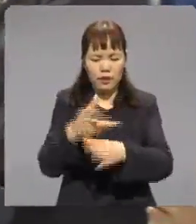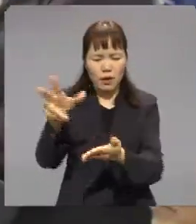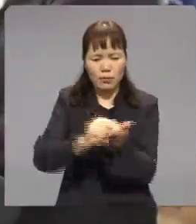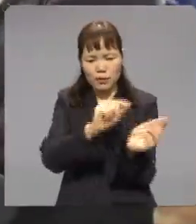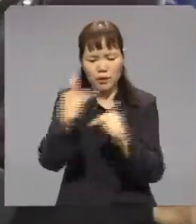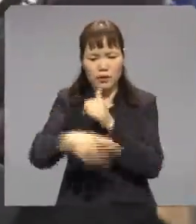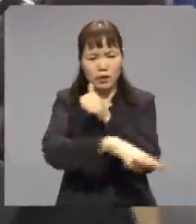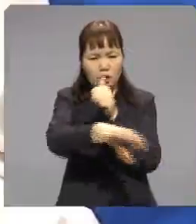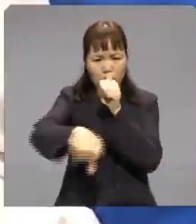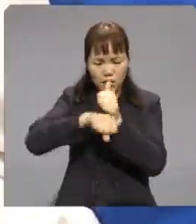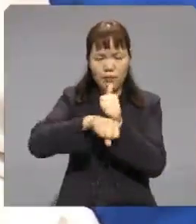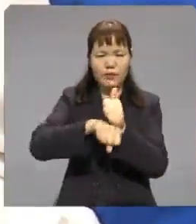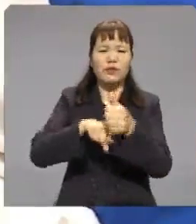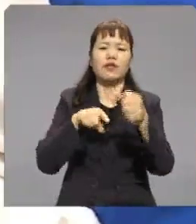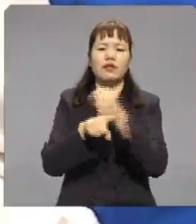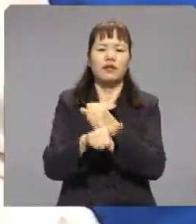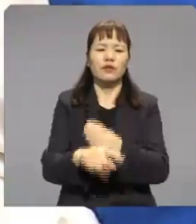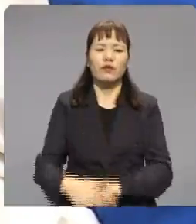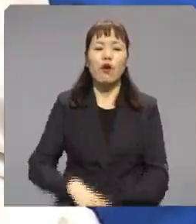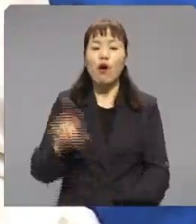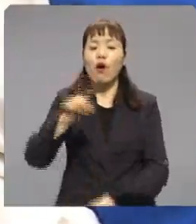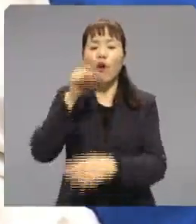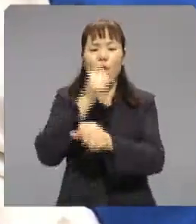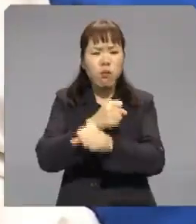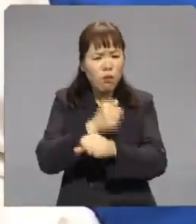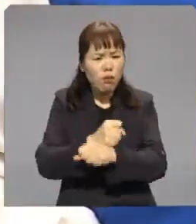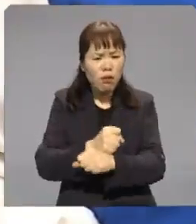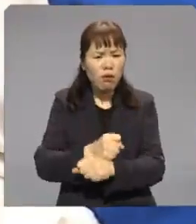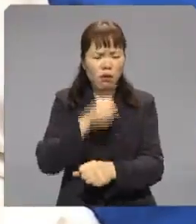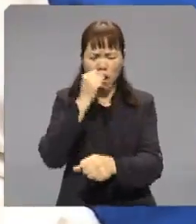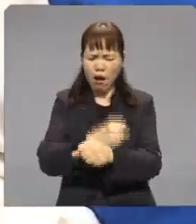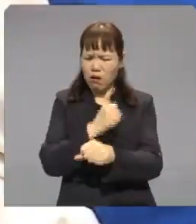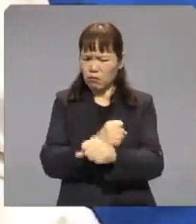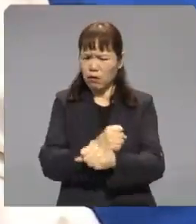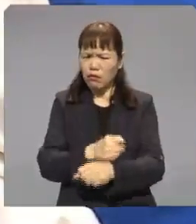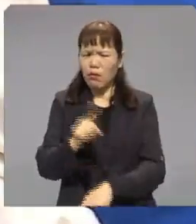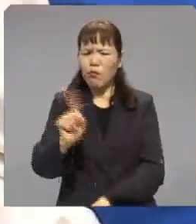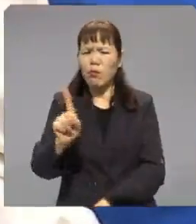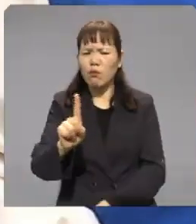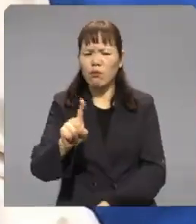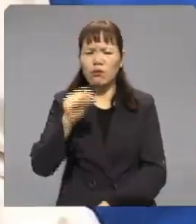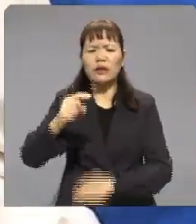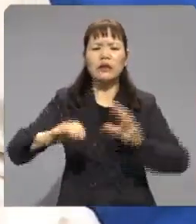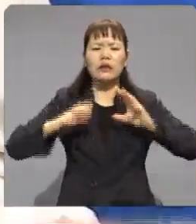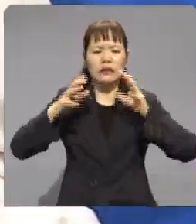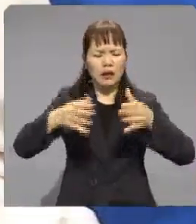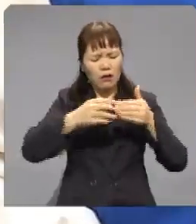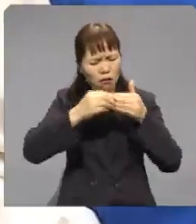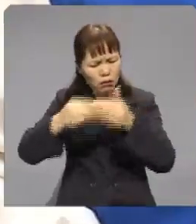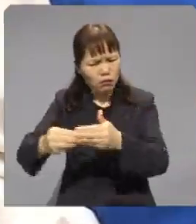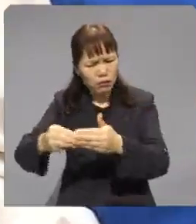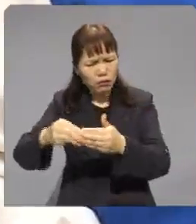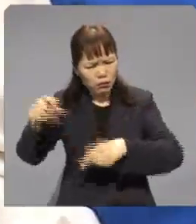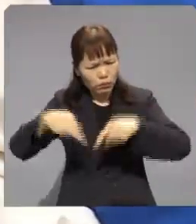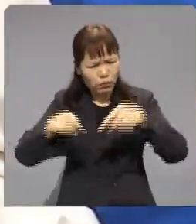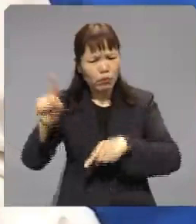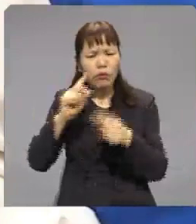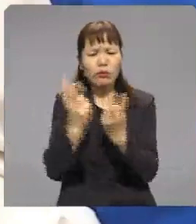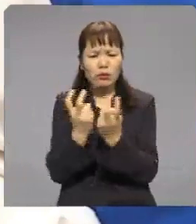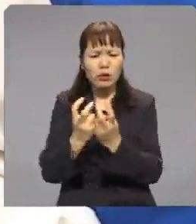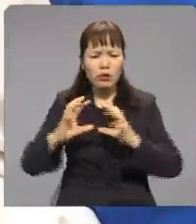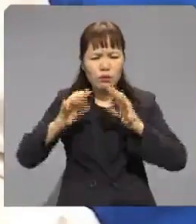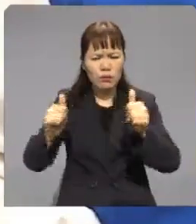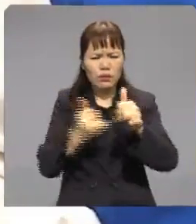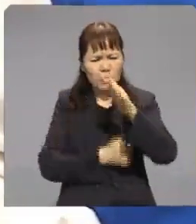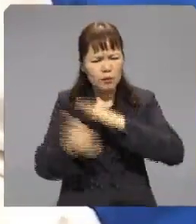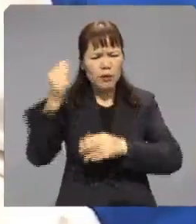잠재운 배경입니다. 뭘 하자는 게 없어요. 뭘 하겠다는 게 없어요. 이 나라를 어떻게 이끌어가겠다. 이렇게 우리 국민들에게